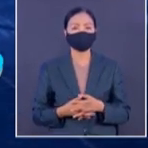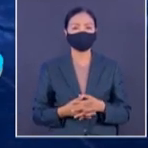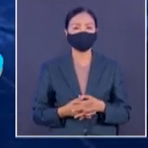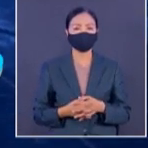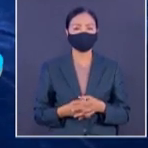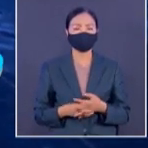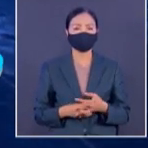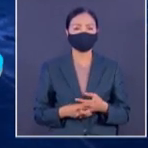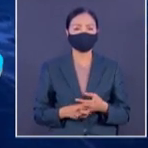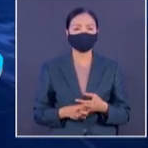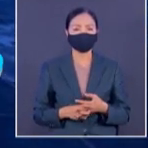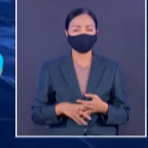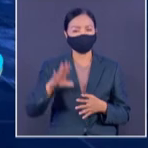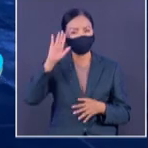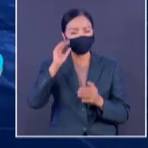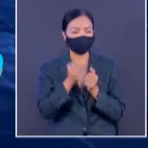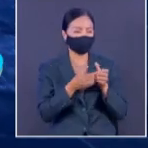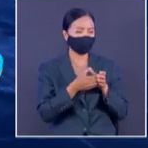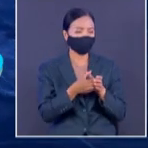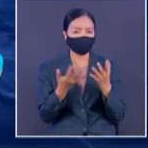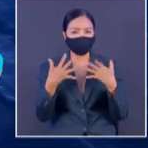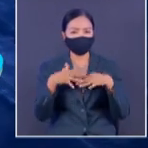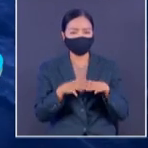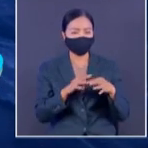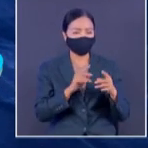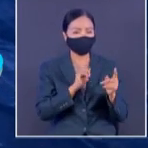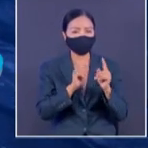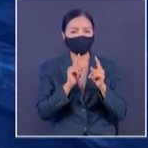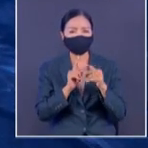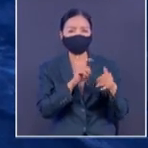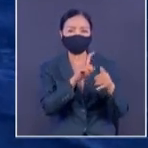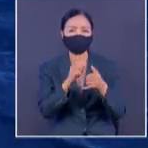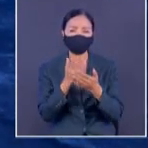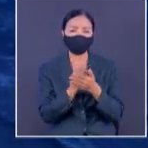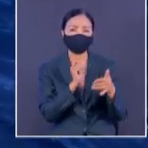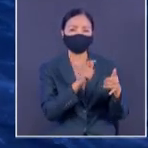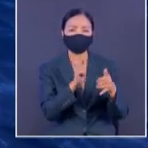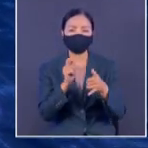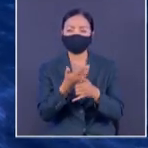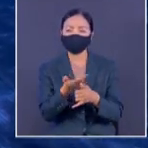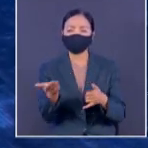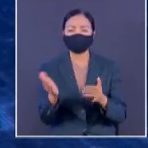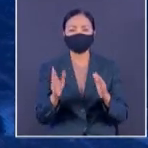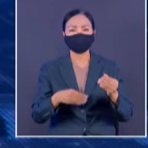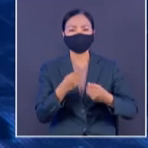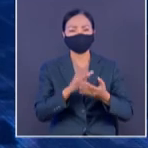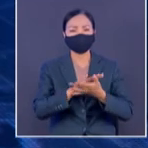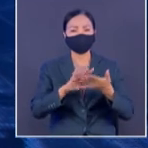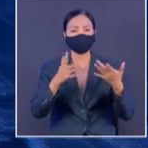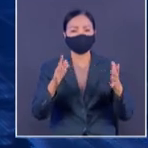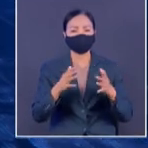ำรวจครับล่าสุดตำรวจก็เข้าประสานงานเพื่อเยียวยาบรรดาพ่อค้าแม่ค้าที่ได้รับความเสียหายได้รับผลกระทบแล้วนะครับ